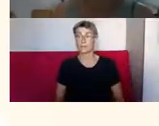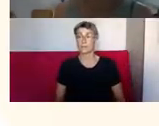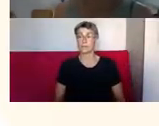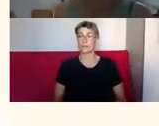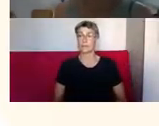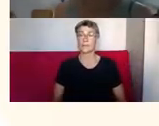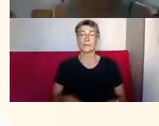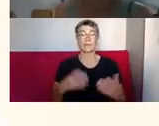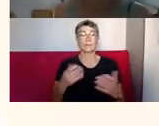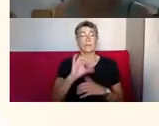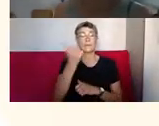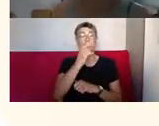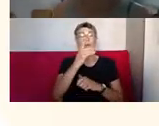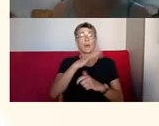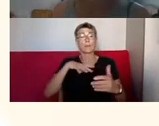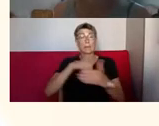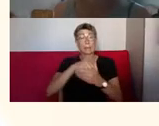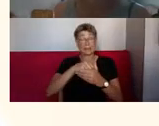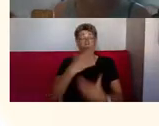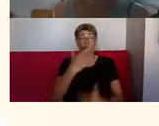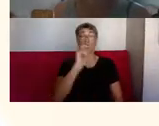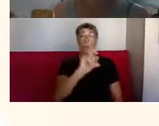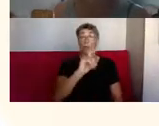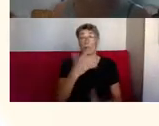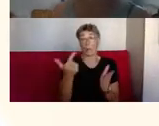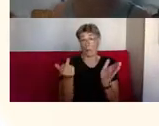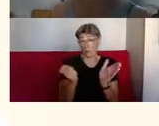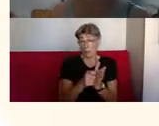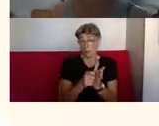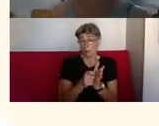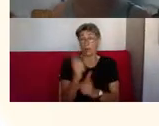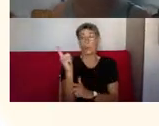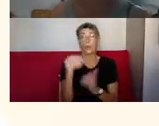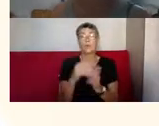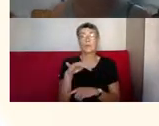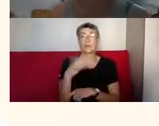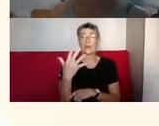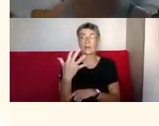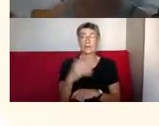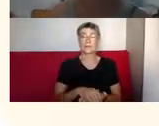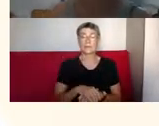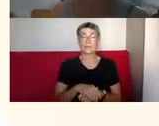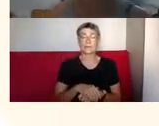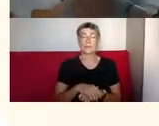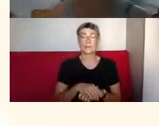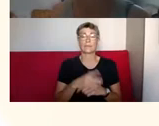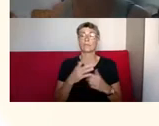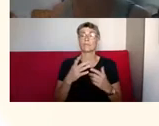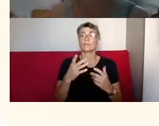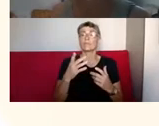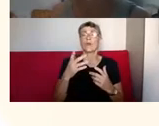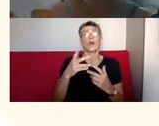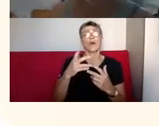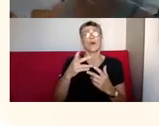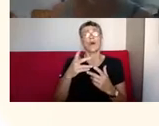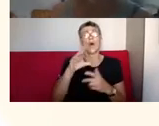Donc, la première participation, elle a eu lieu en 2015. Donc c'est Henri-Pierre Lagary qui était venu vers nous avec